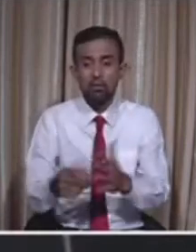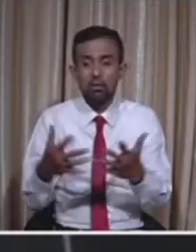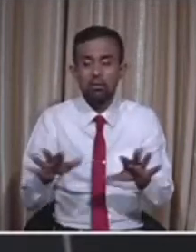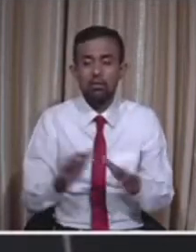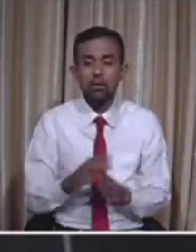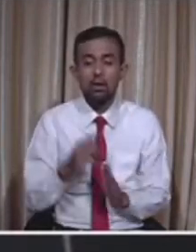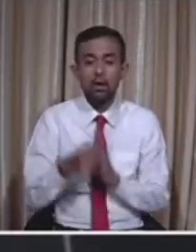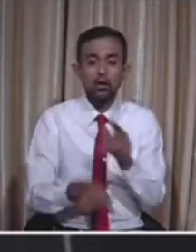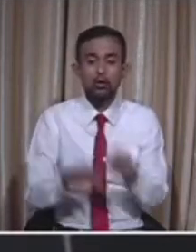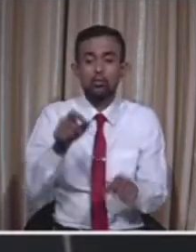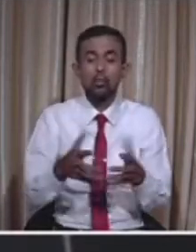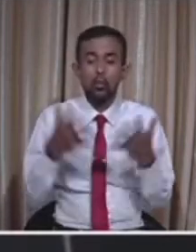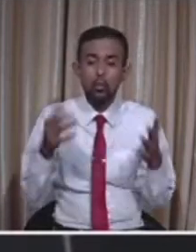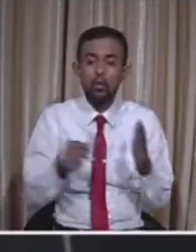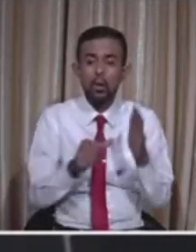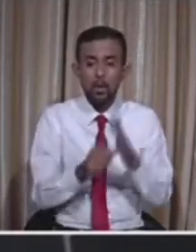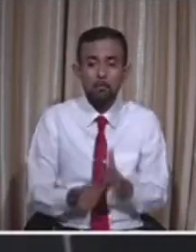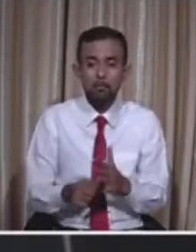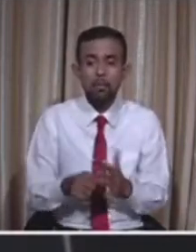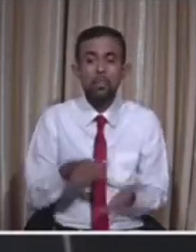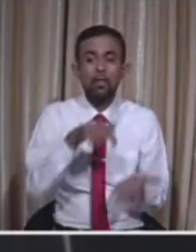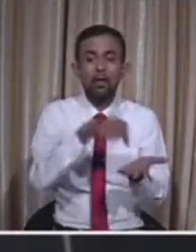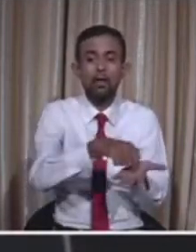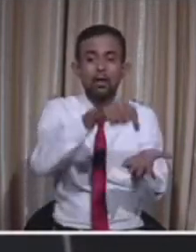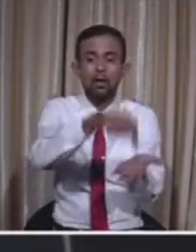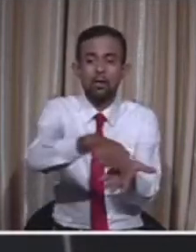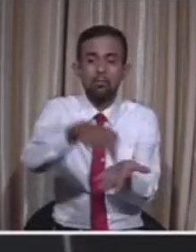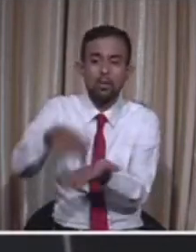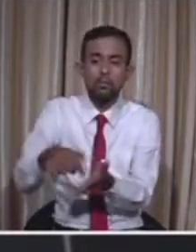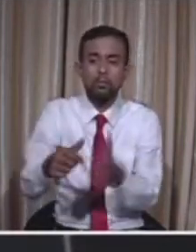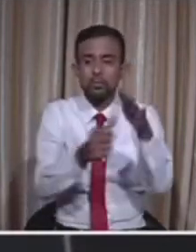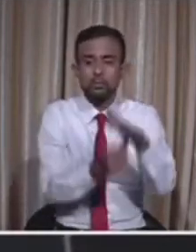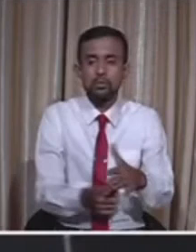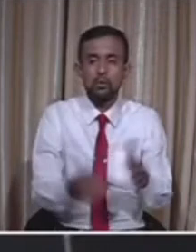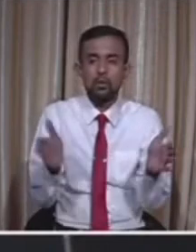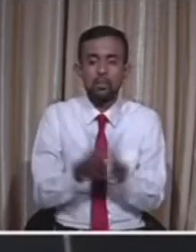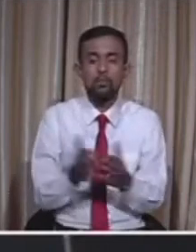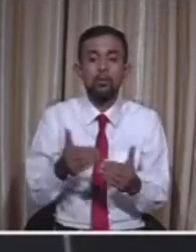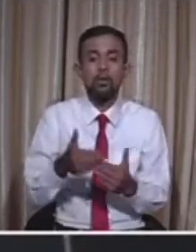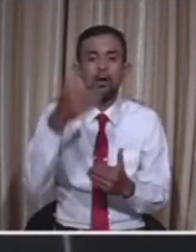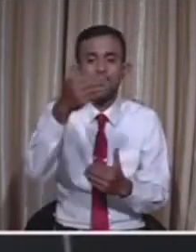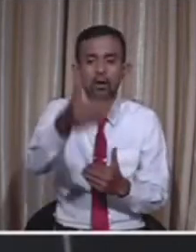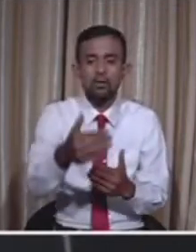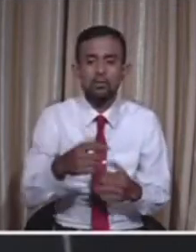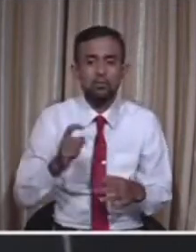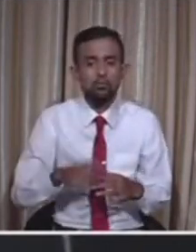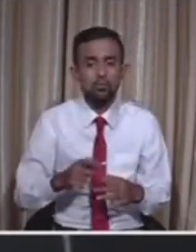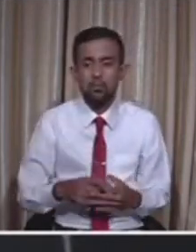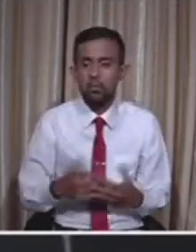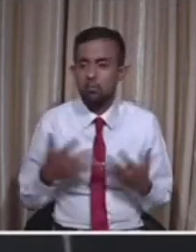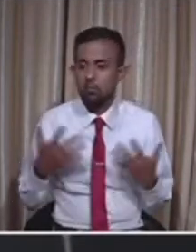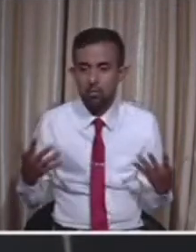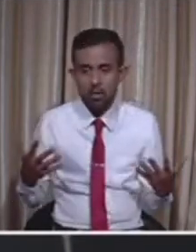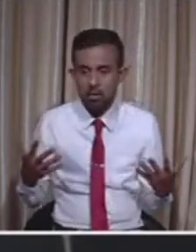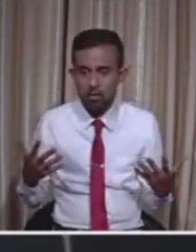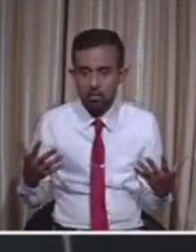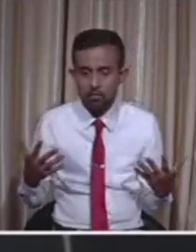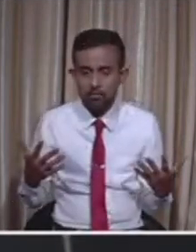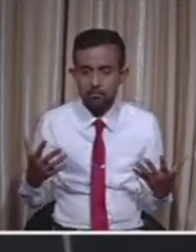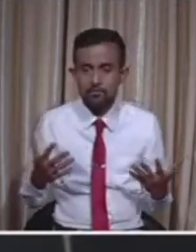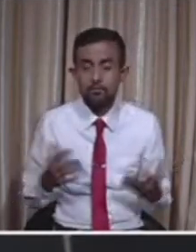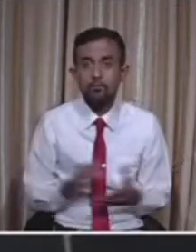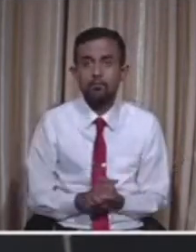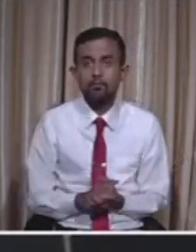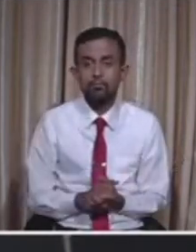ජනතාව මොනතරම් පිරිලාද? හැම තැනකම මෙන්න මේ කියන පිරිහීමත් එක්ක ගත්තොත් අනාගතයේ තියෙන අපිට අභියෝගයක්. ඒ නිසා මූලාසන ආරූඪ ගරු